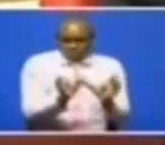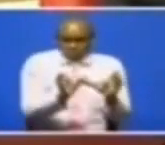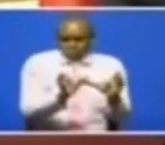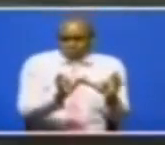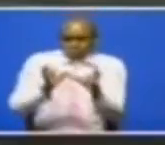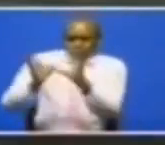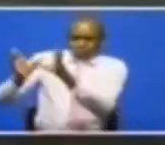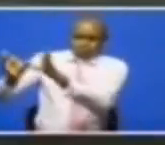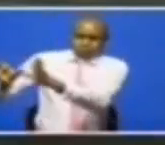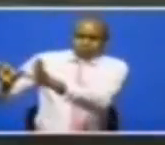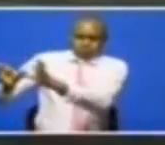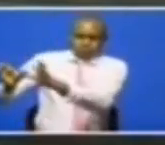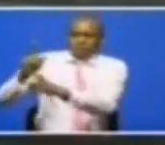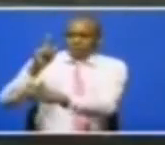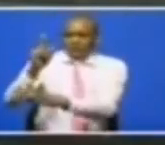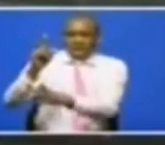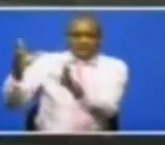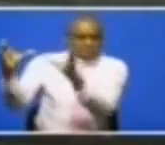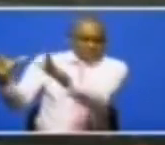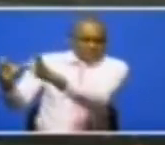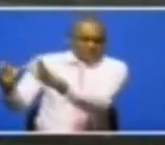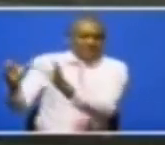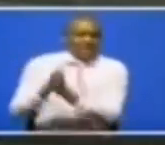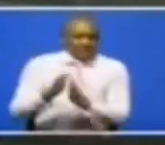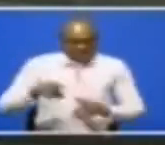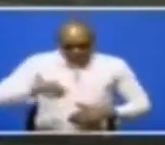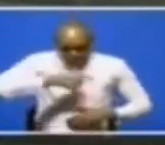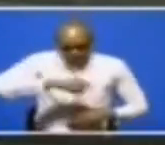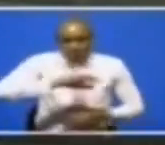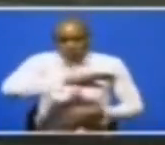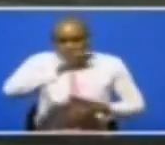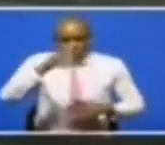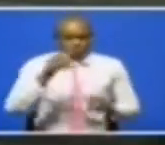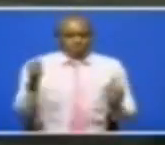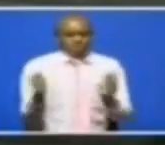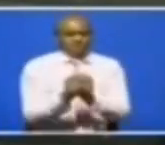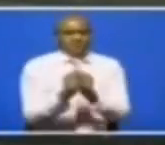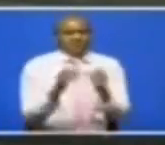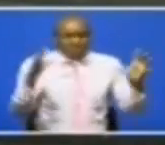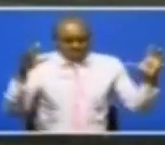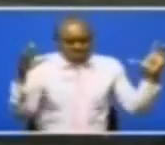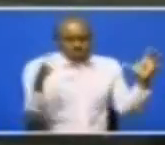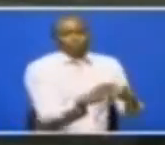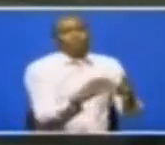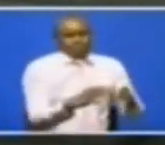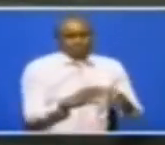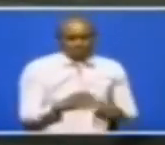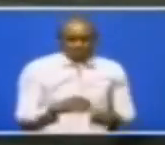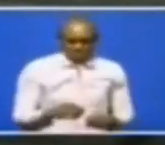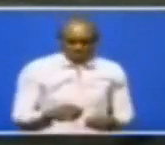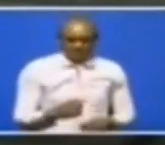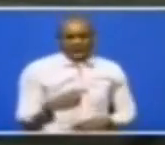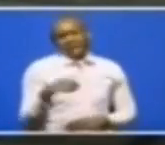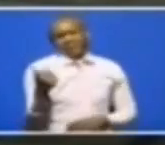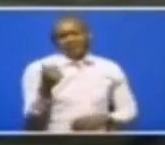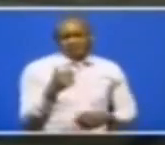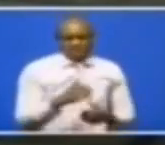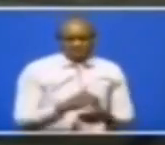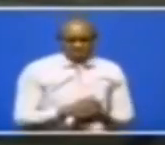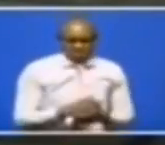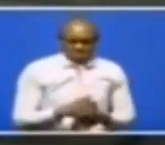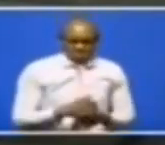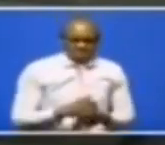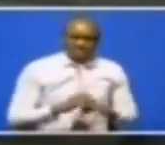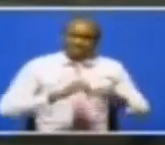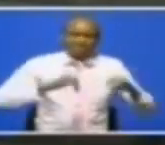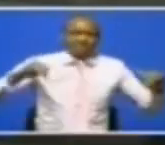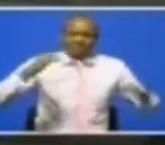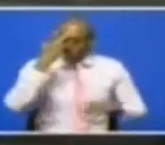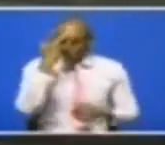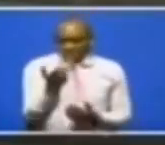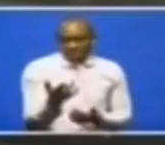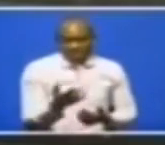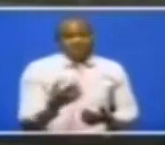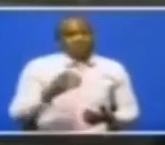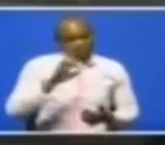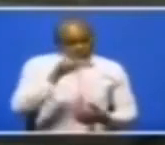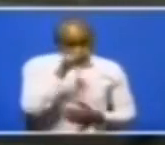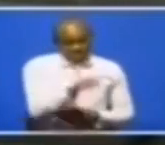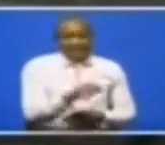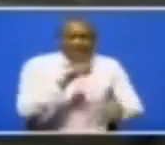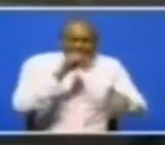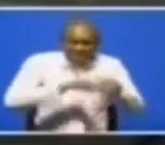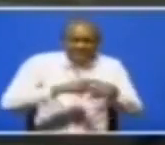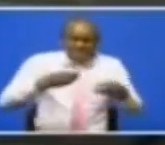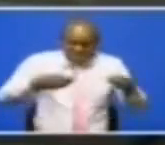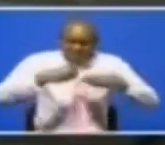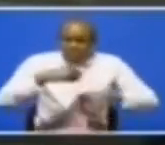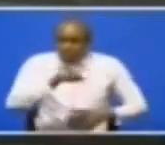kuwaweka katika mdahalo mmoja na sisi wengine kulindikizwa katika mdahalo mwingine wa kando. Alafu kisha muda